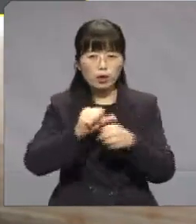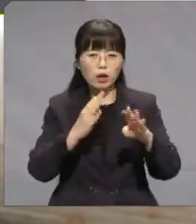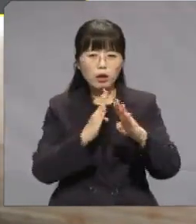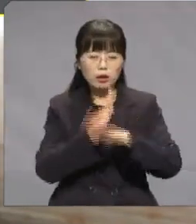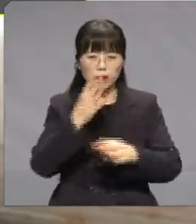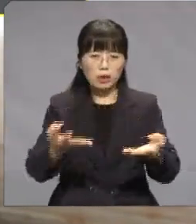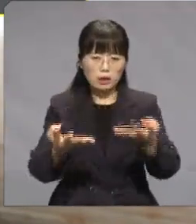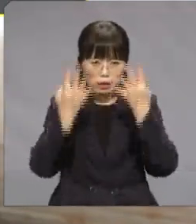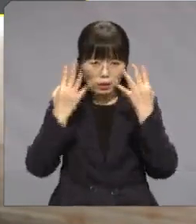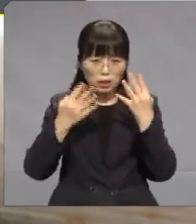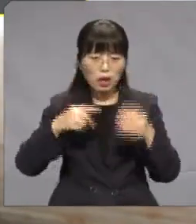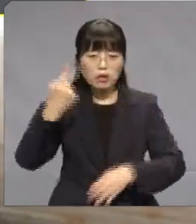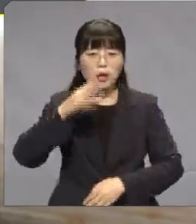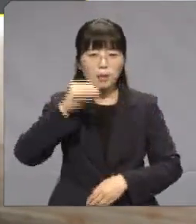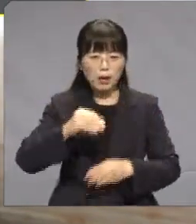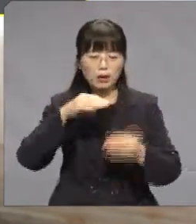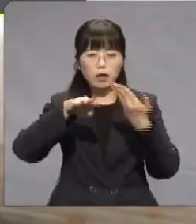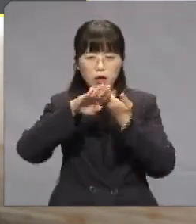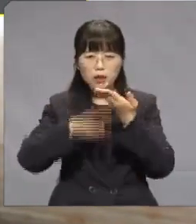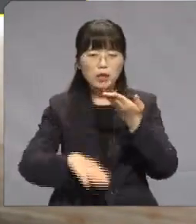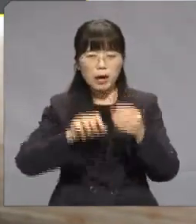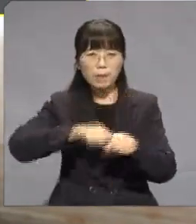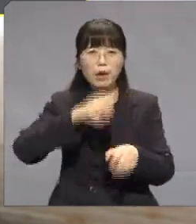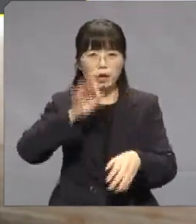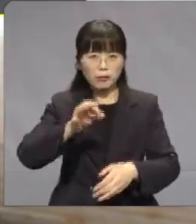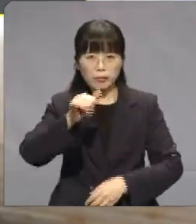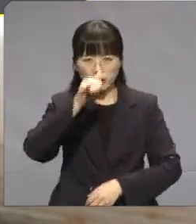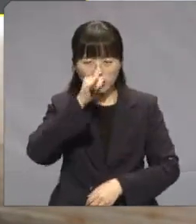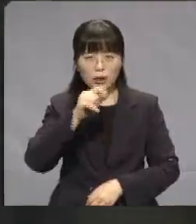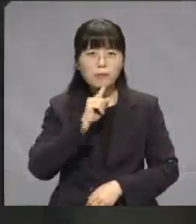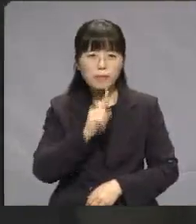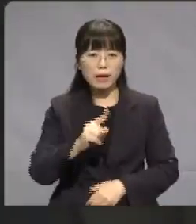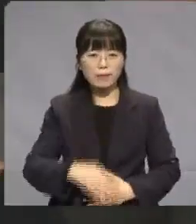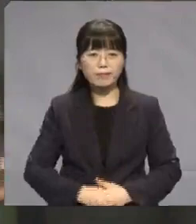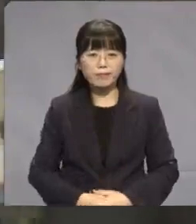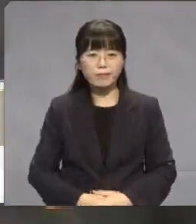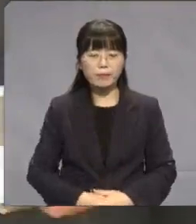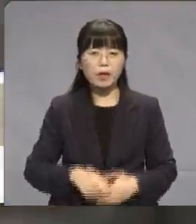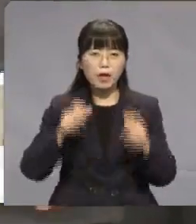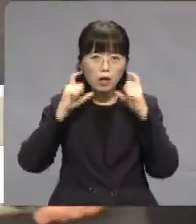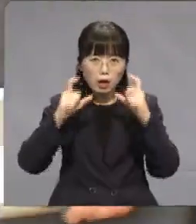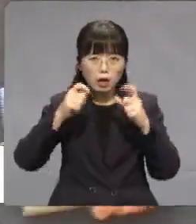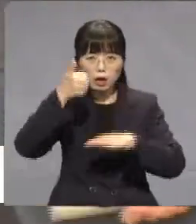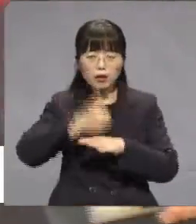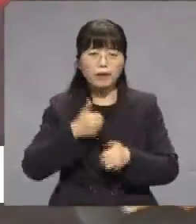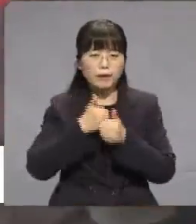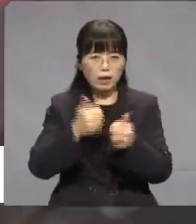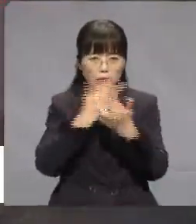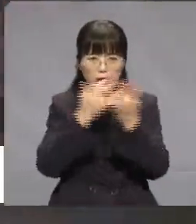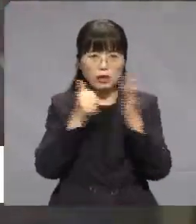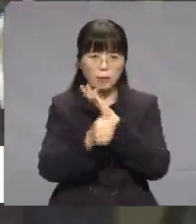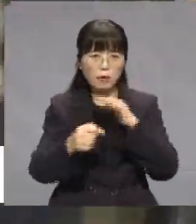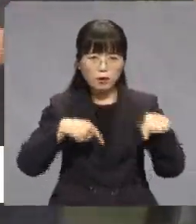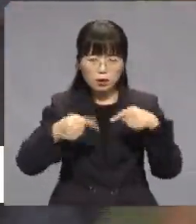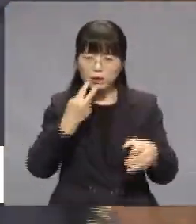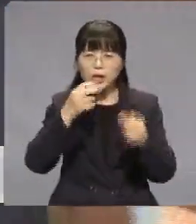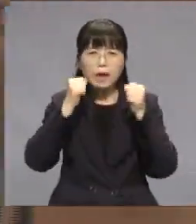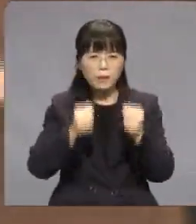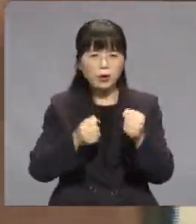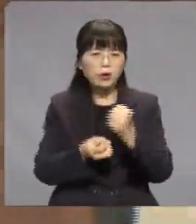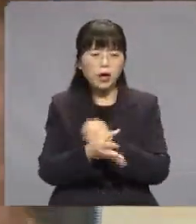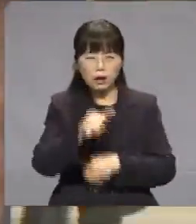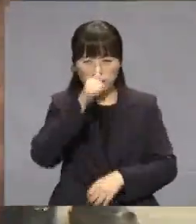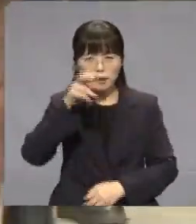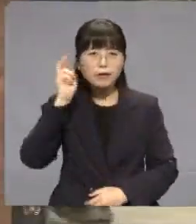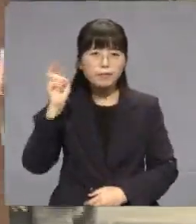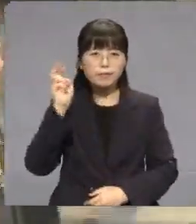또는 천만 원 이하 벌금에 처하도록 규정하고 있습니다 선고 결과에 따라 이대표 정치 생명도 영향을